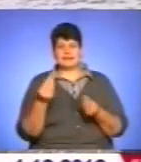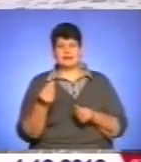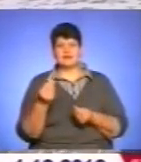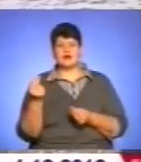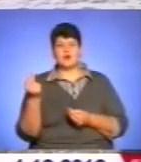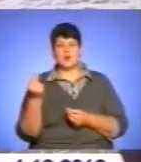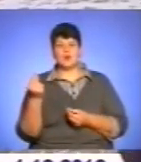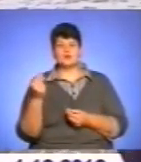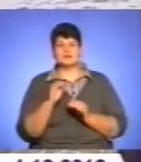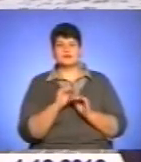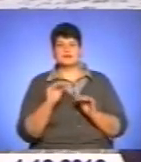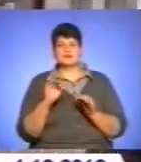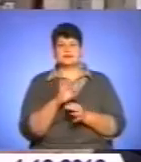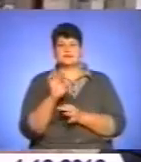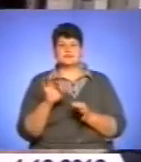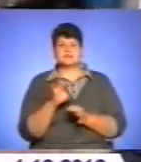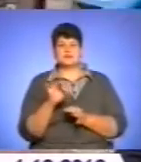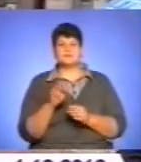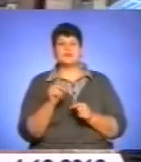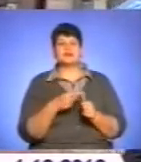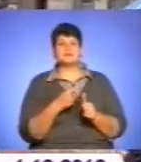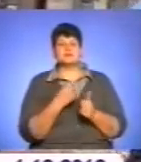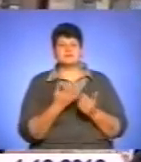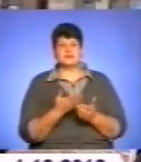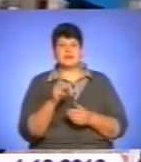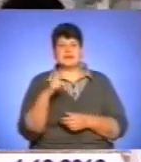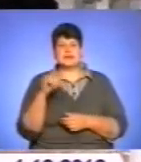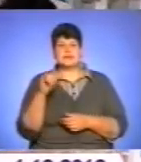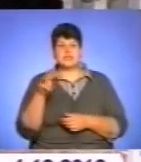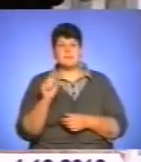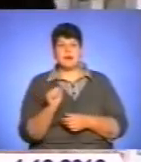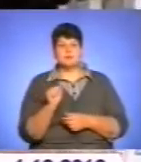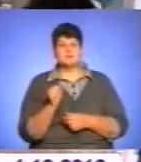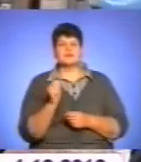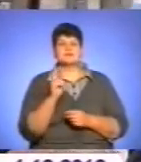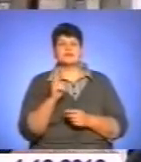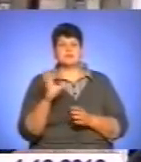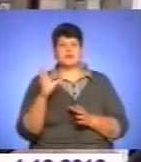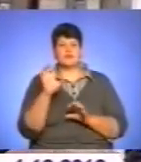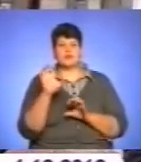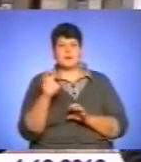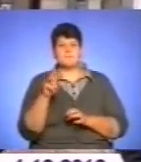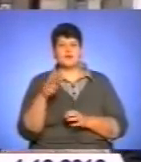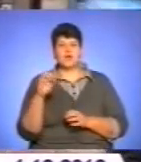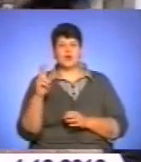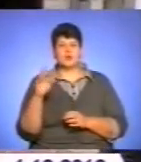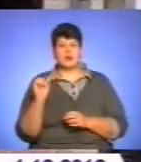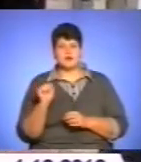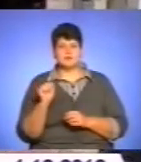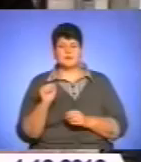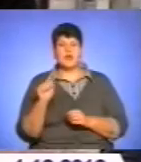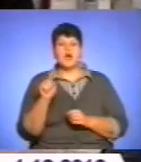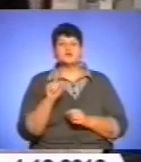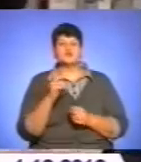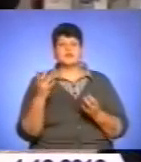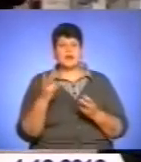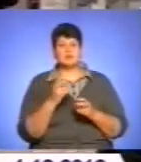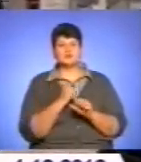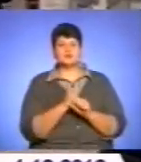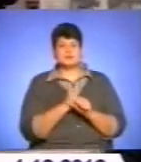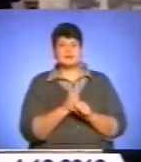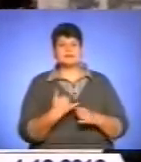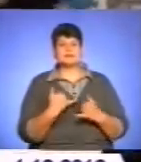гроші діткам серед. Як тебе звати? Діма. З ким ти щойно фотографувався? З Миколаєм. А що треба було зробити для того,